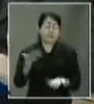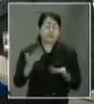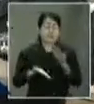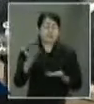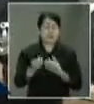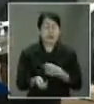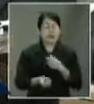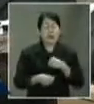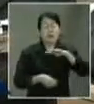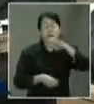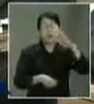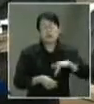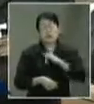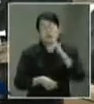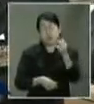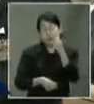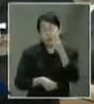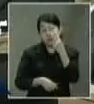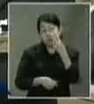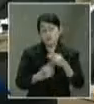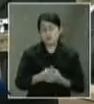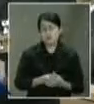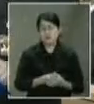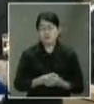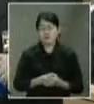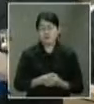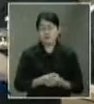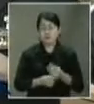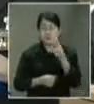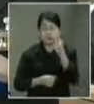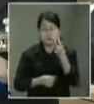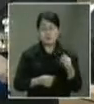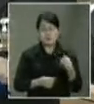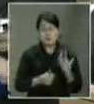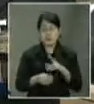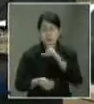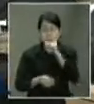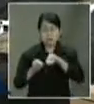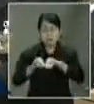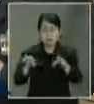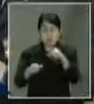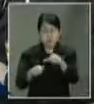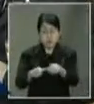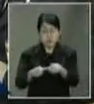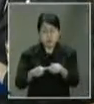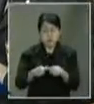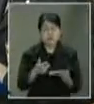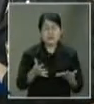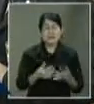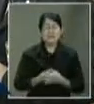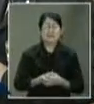อกให้น้องชายไปดูดิไปดูสิว่าเป็ดยังเหลือไม่จับไปแกงสักตัวหรือไม่ก็ทำรา